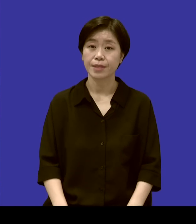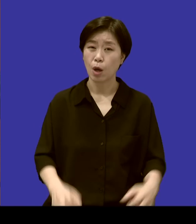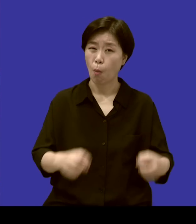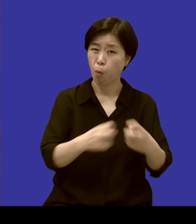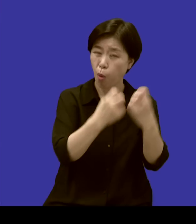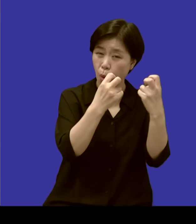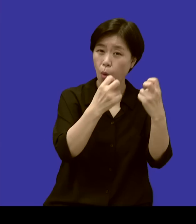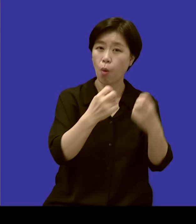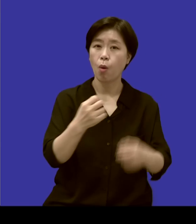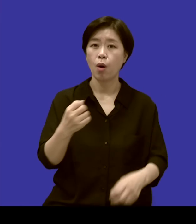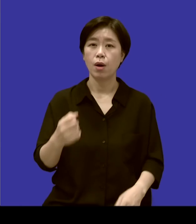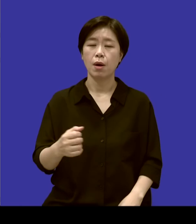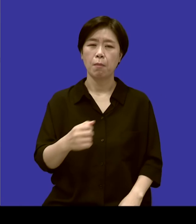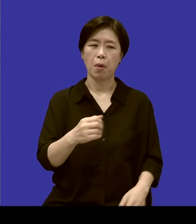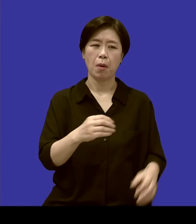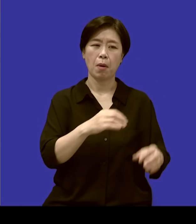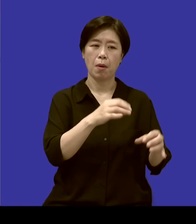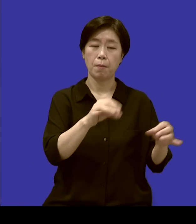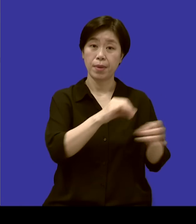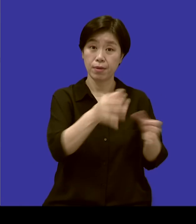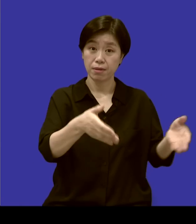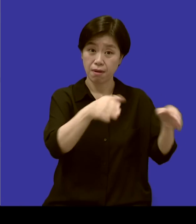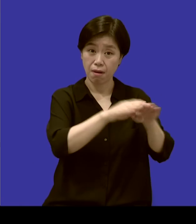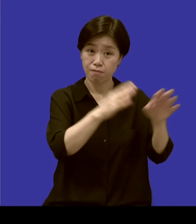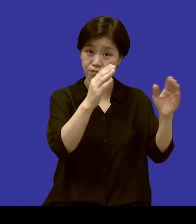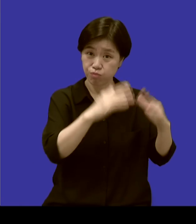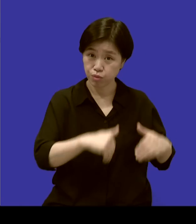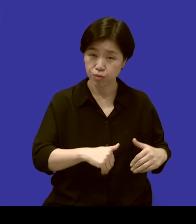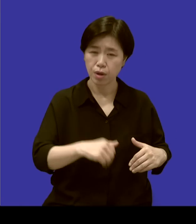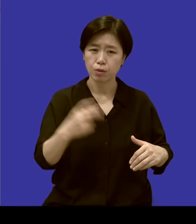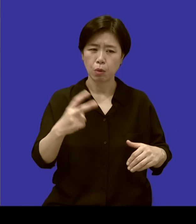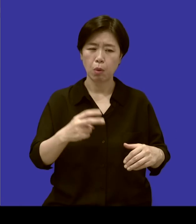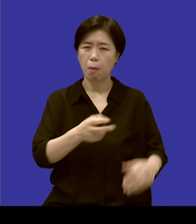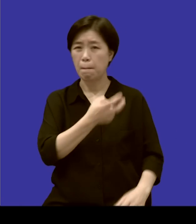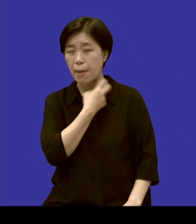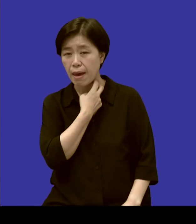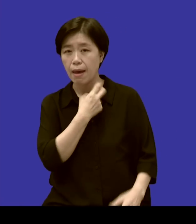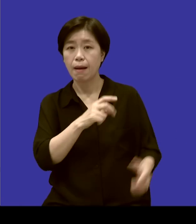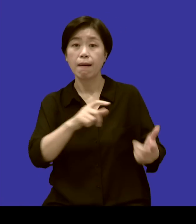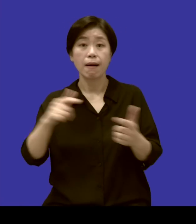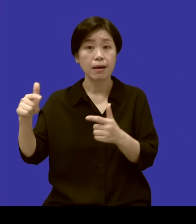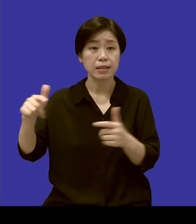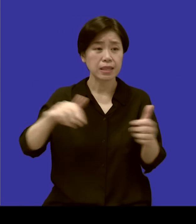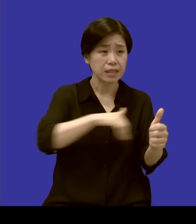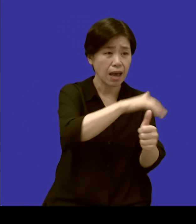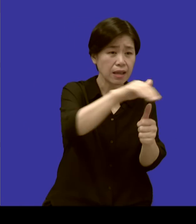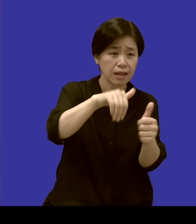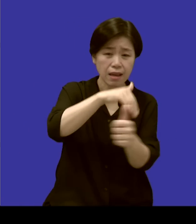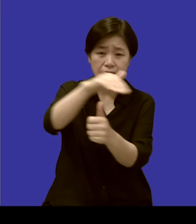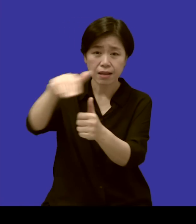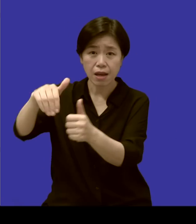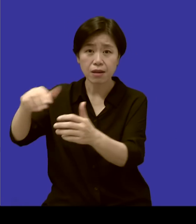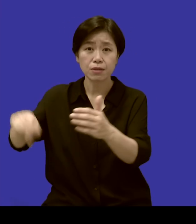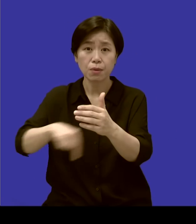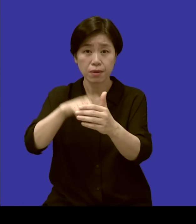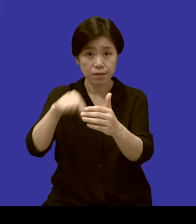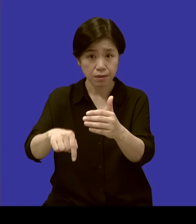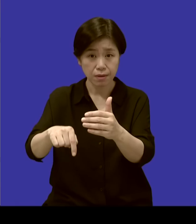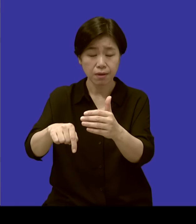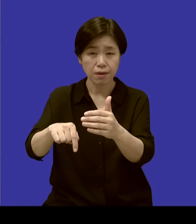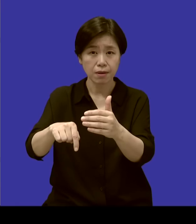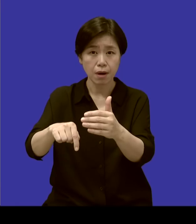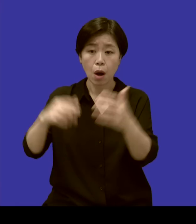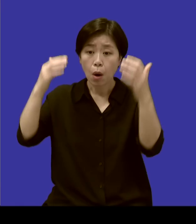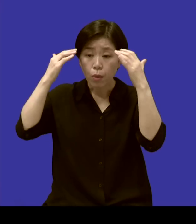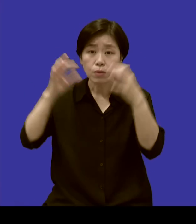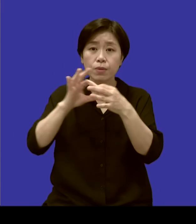교통사고도 그렇고 산풍사고도 그렇고 사기당한 사건, 배신당한 사건, 모든 상황 속에서 고난 속에서 하나님은